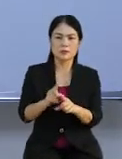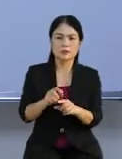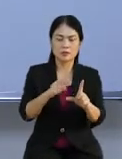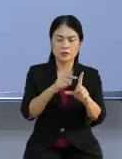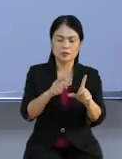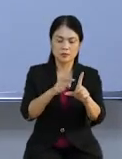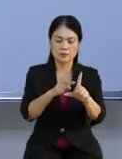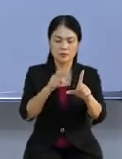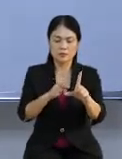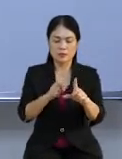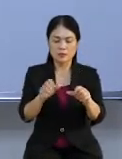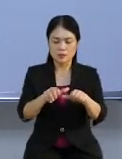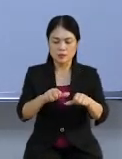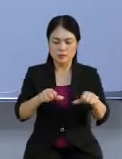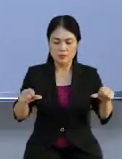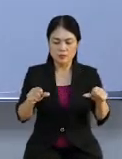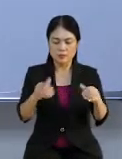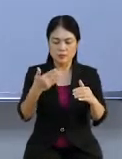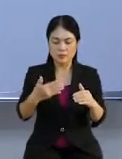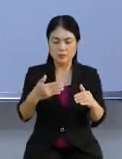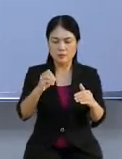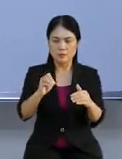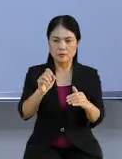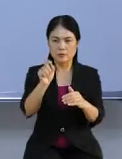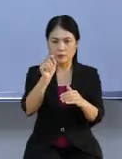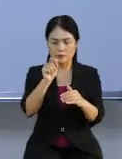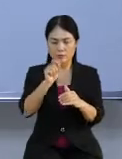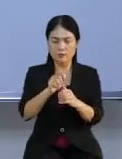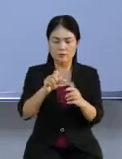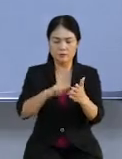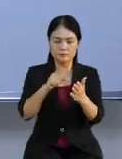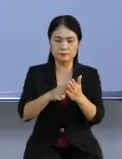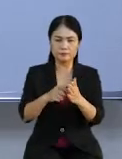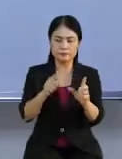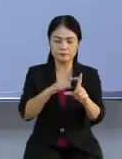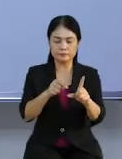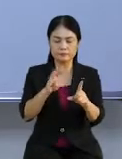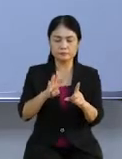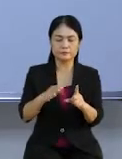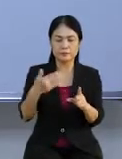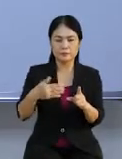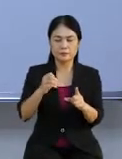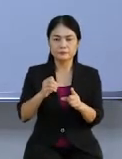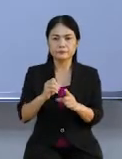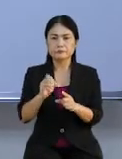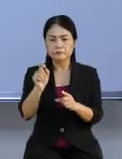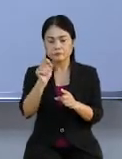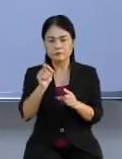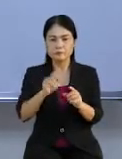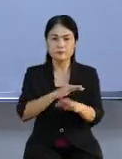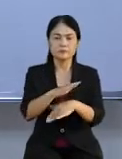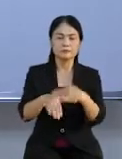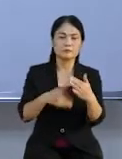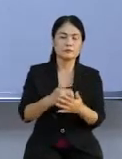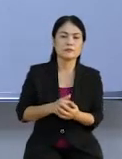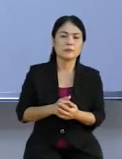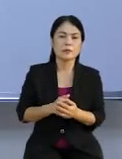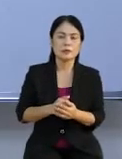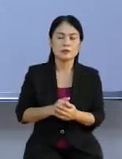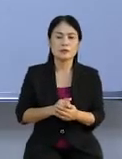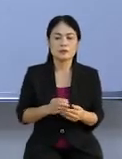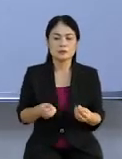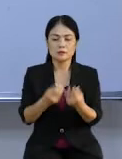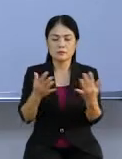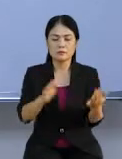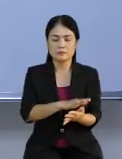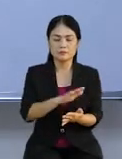mum cái miên rồng quá sma cài sắp đưa cái rè bà mình này tham mum chẳng bốn sma cài sắp đưa cái rè tiếng ọ bà ọ quân chán bông